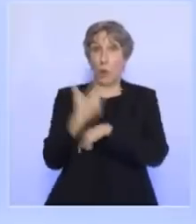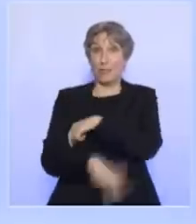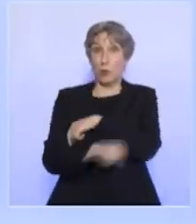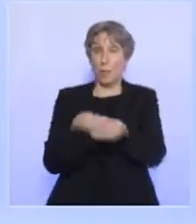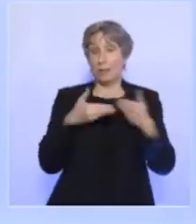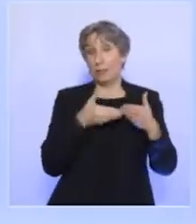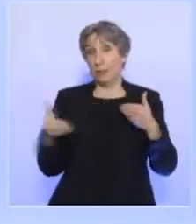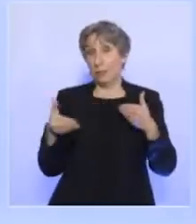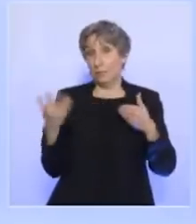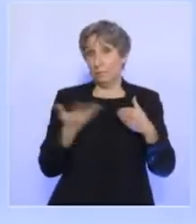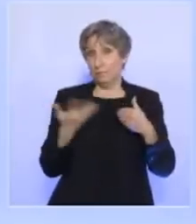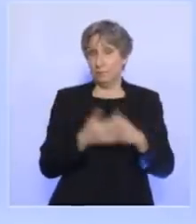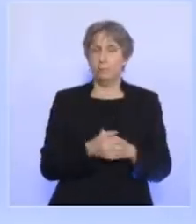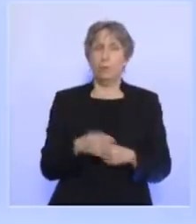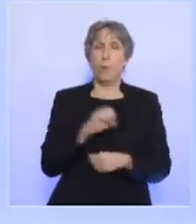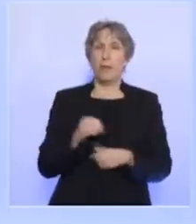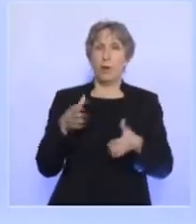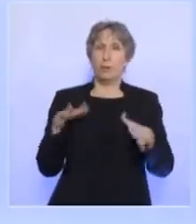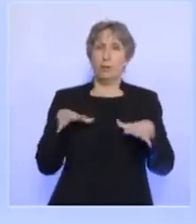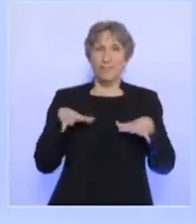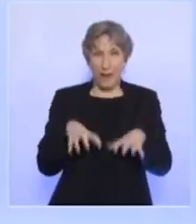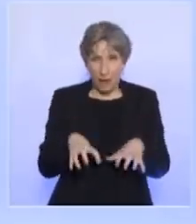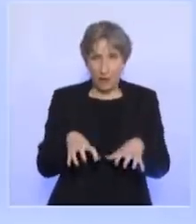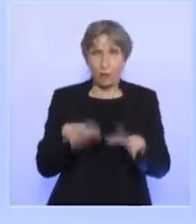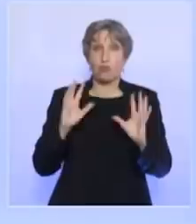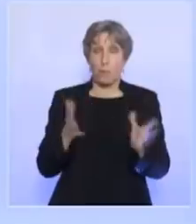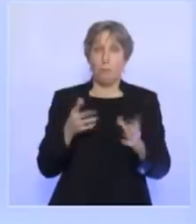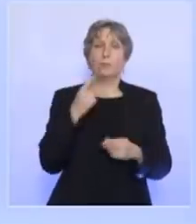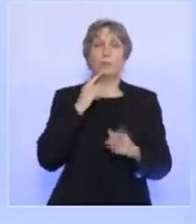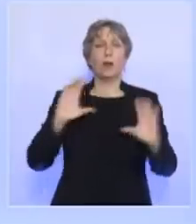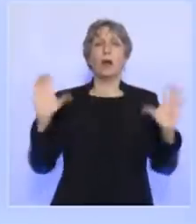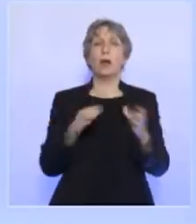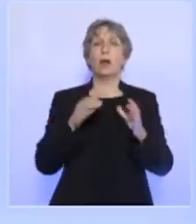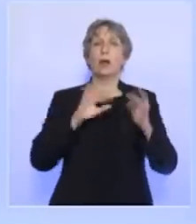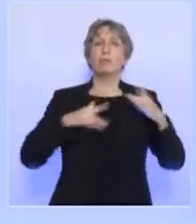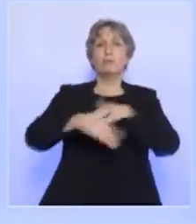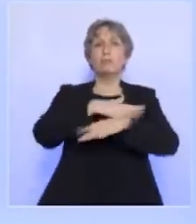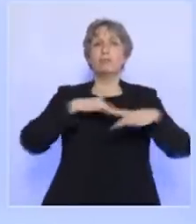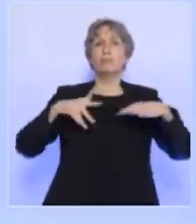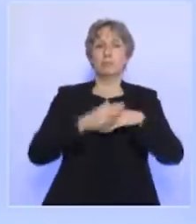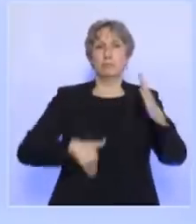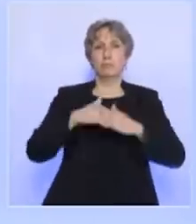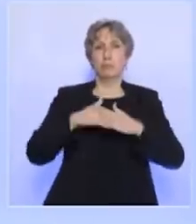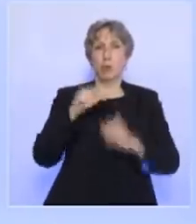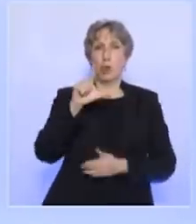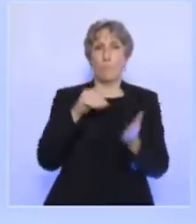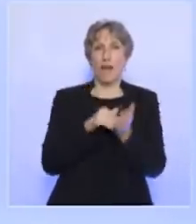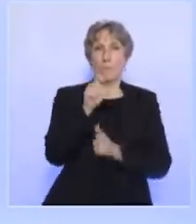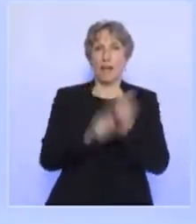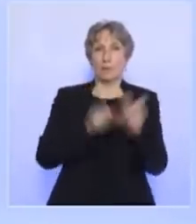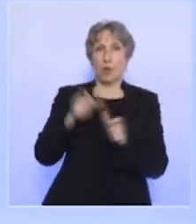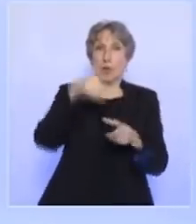3 semaines. Pour freiner Omicron, les grands rassemblements seront limités à une jauge de 2000 personnes maximum